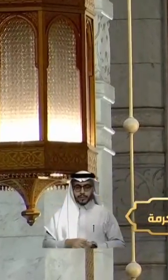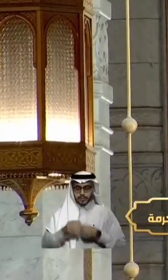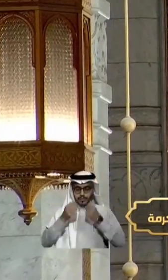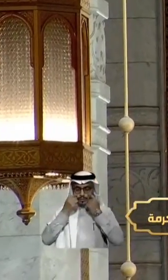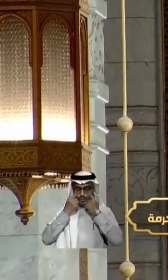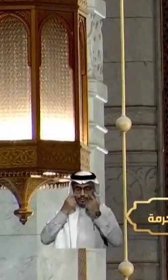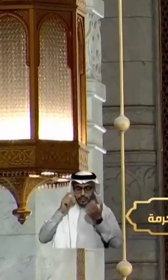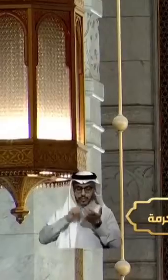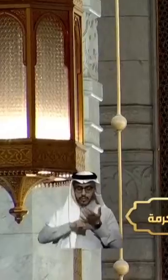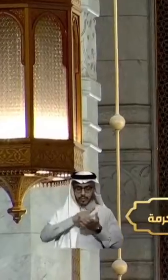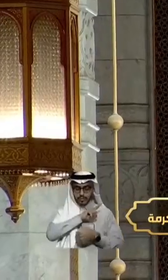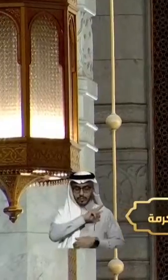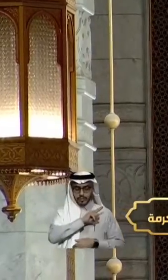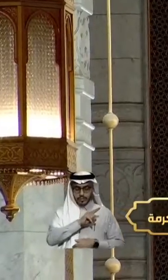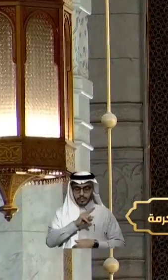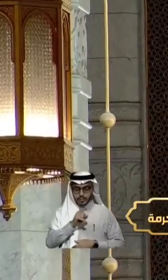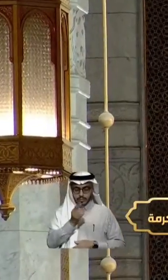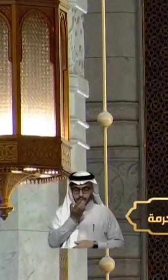أشهد أن لا